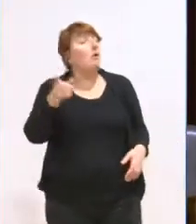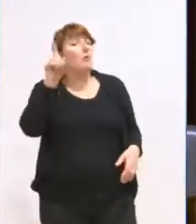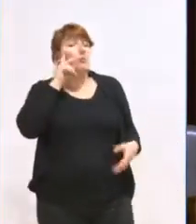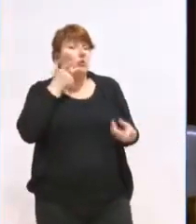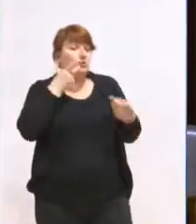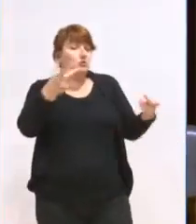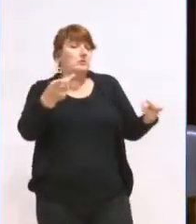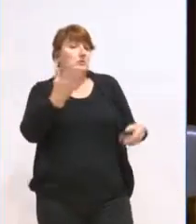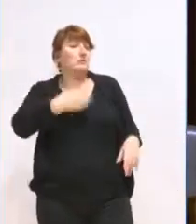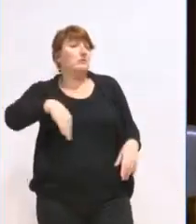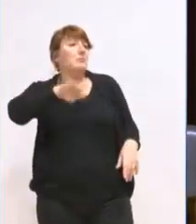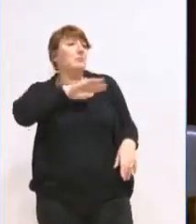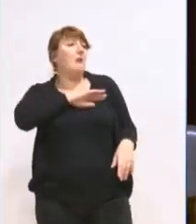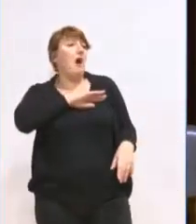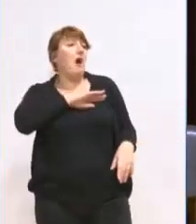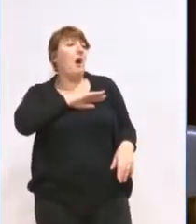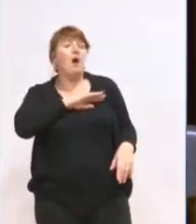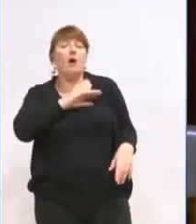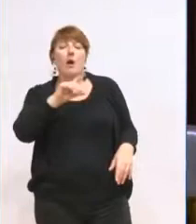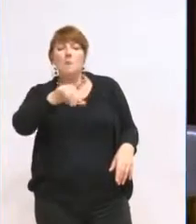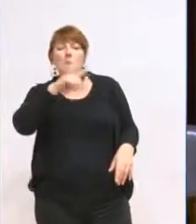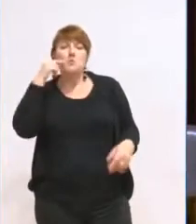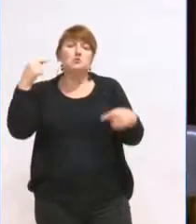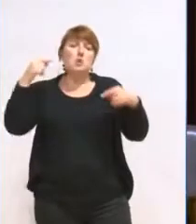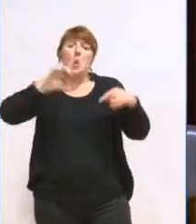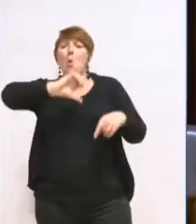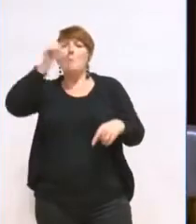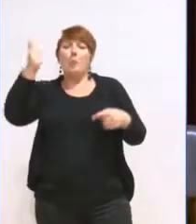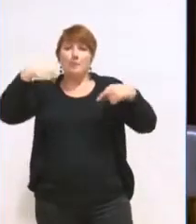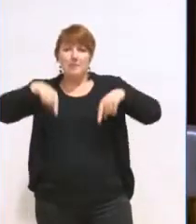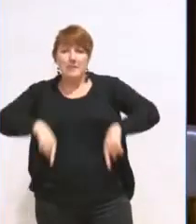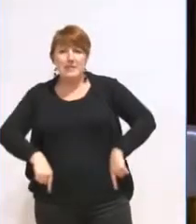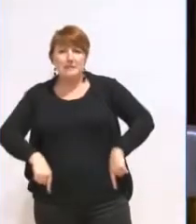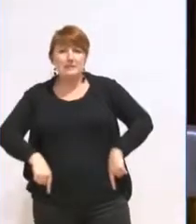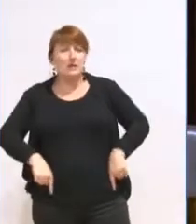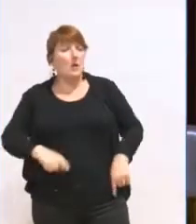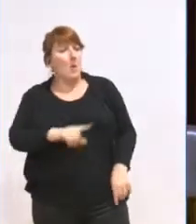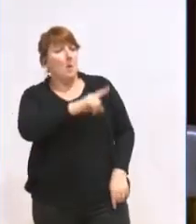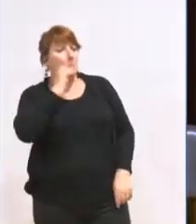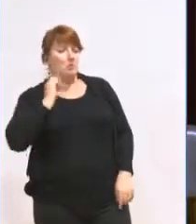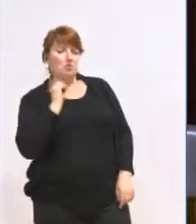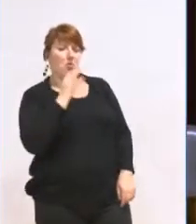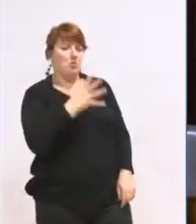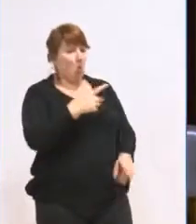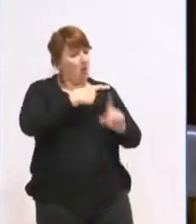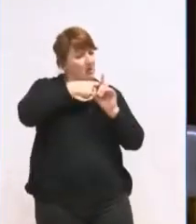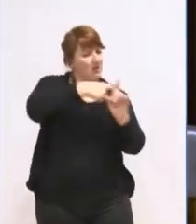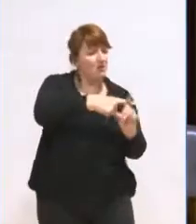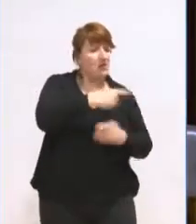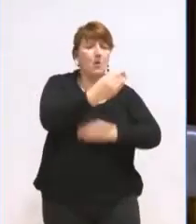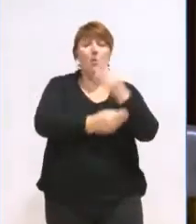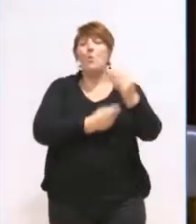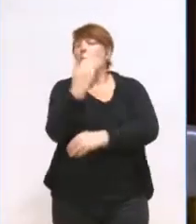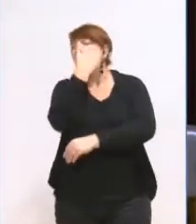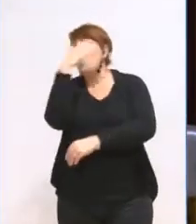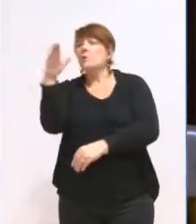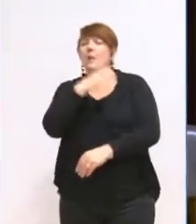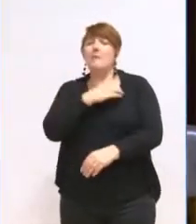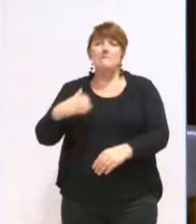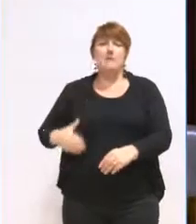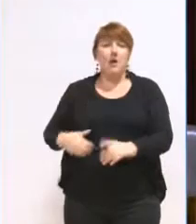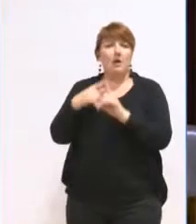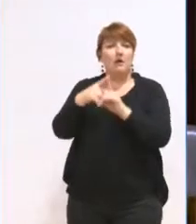M. Philippe en voudrait à M. Piolle ou à d'autres maires de grandes villes ou de petites villes ou de moyennes villes, ce n'est pas le problème. C'est que l'État